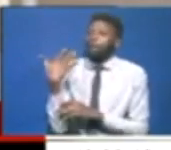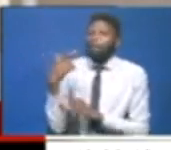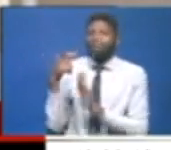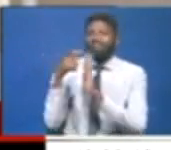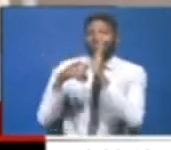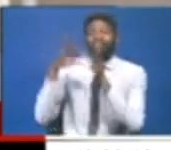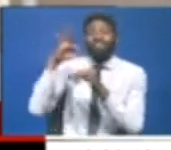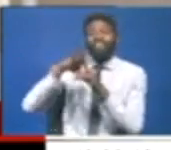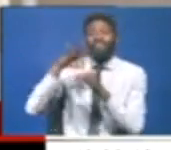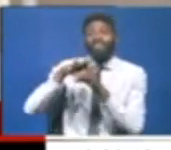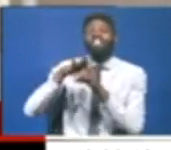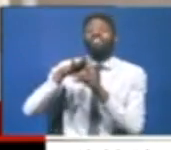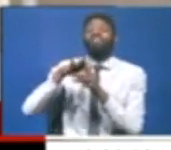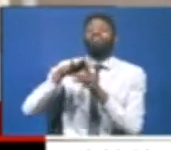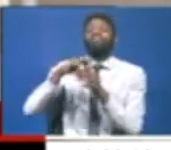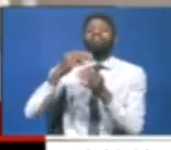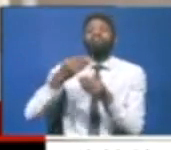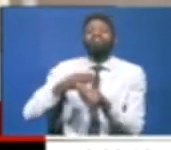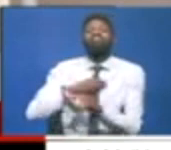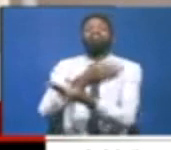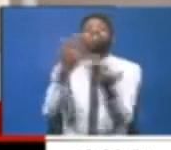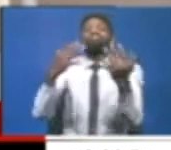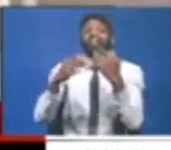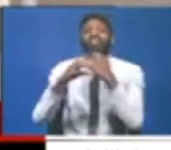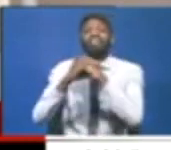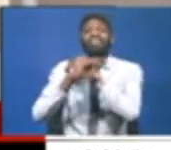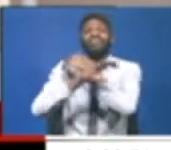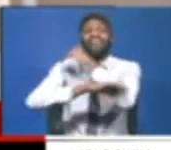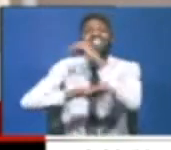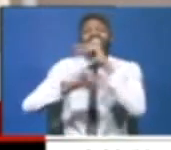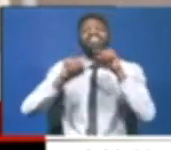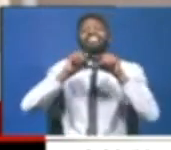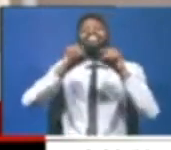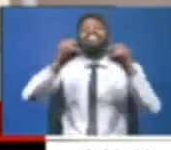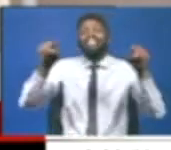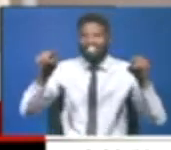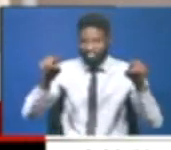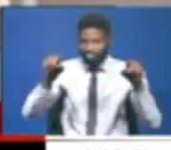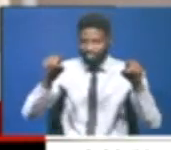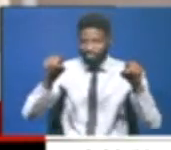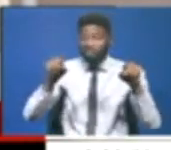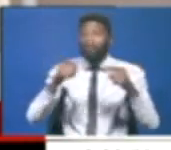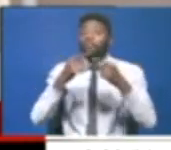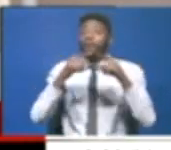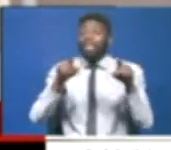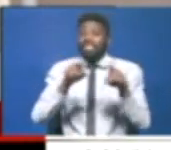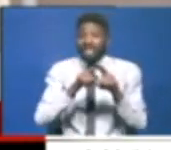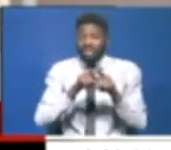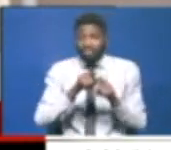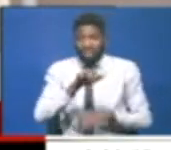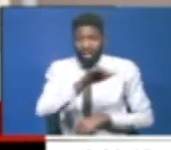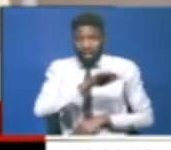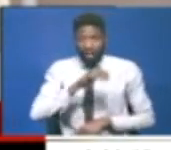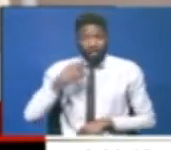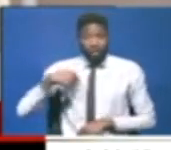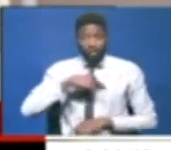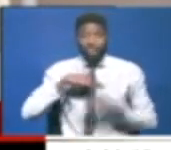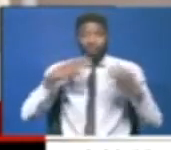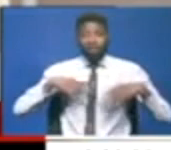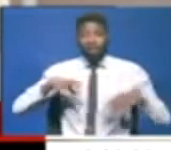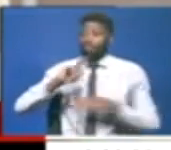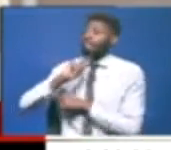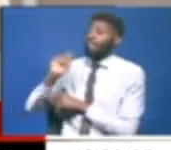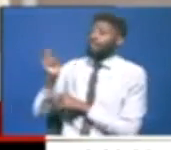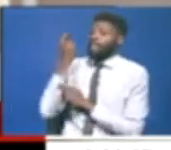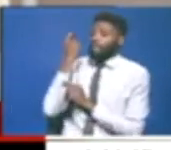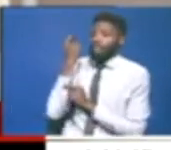taifa. Kuja kwa upande wa sisi kama wananchi wa Kenya kuwa na imani